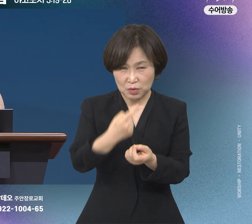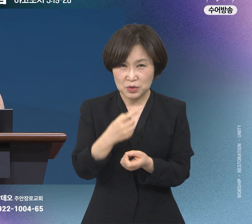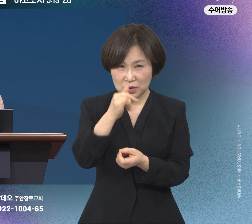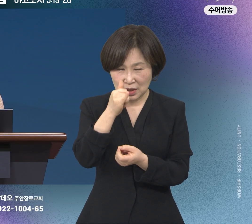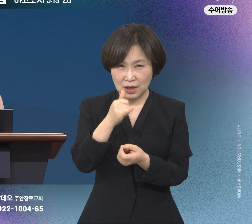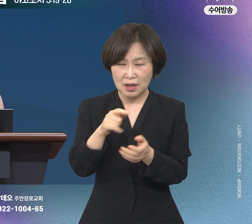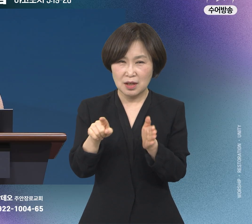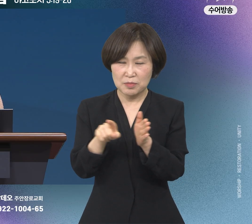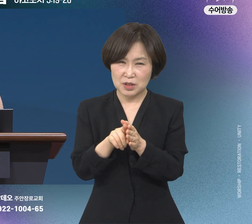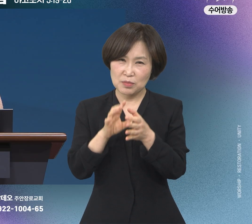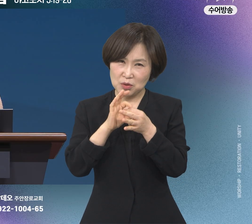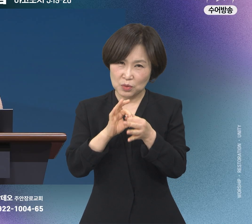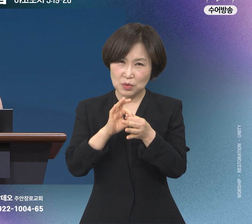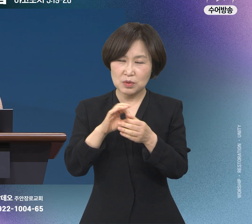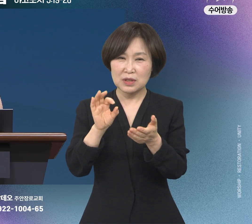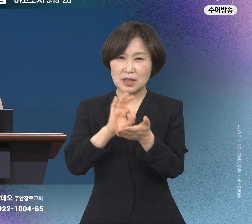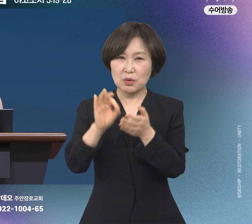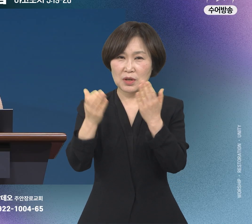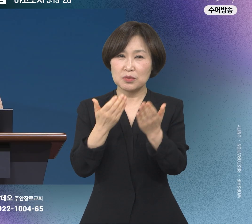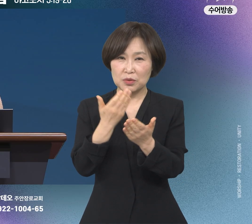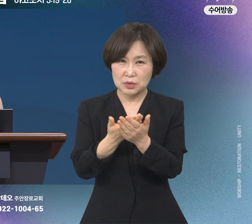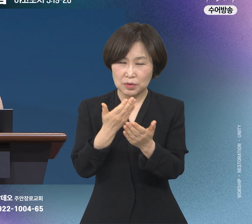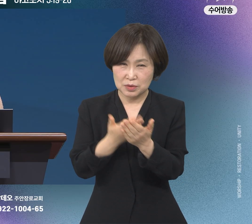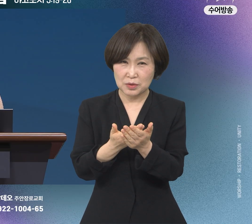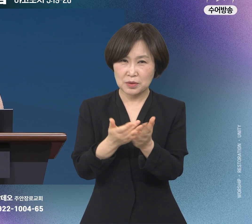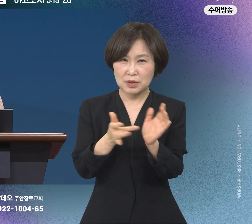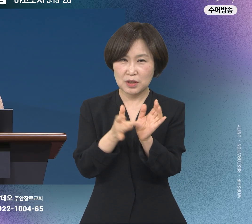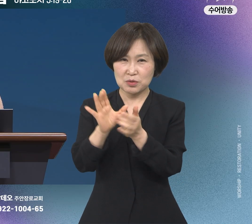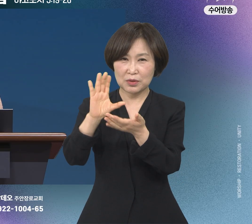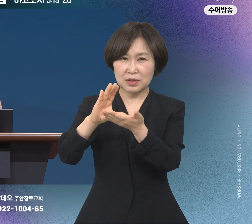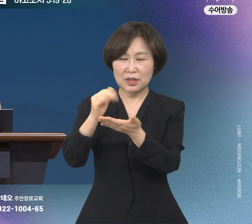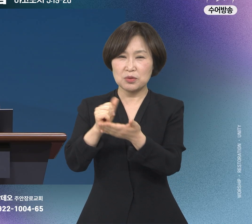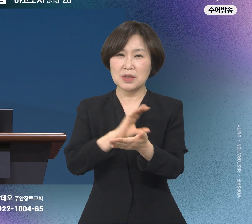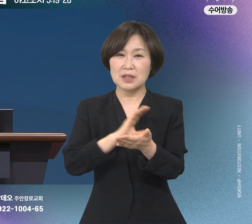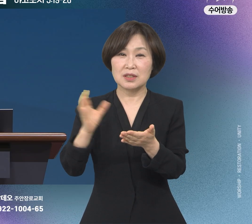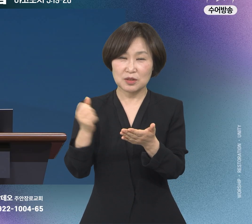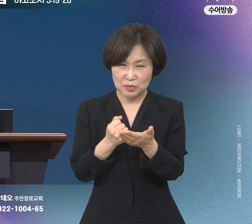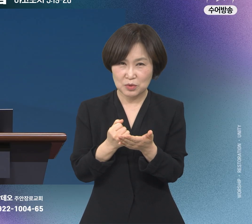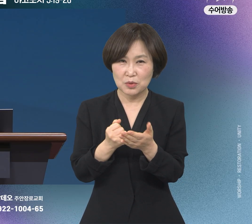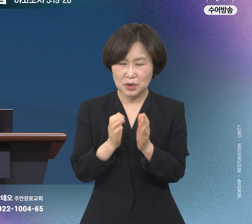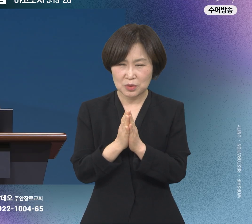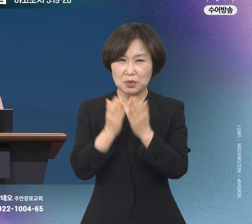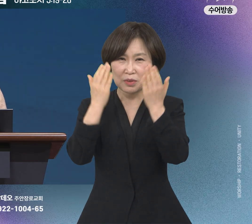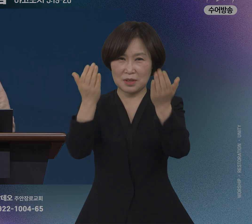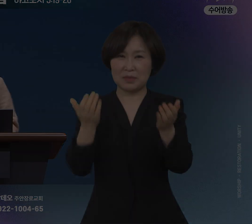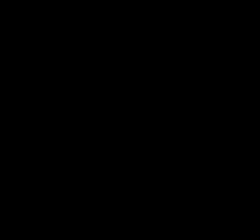사용하시옵소서. 살아계신 예수 그리스도의 이름으로 기도드립니다. 아멘.